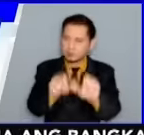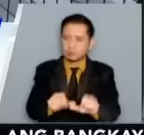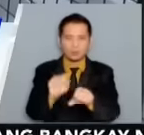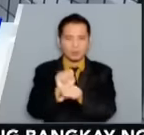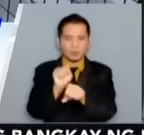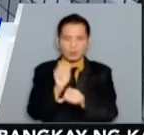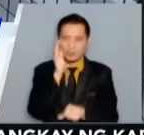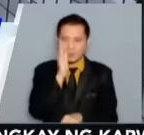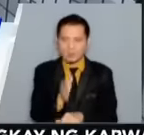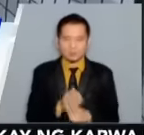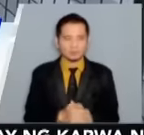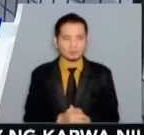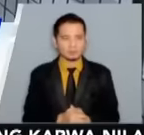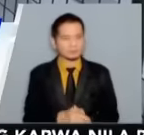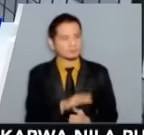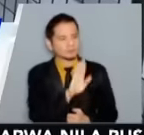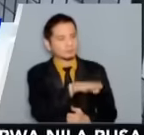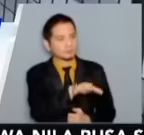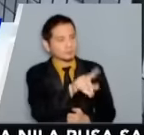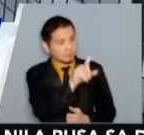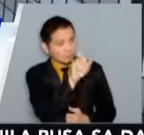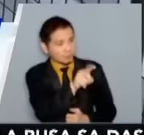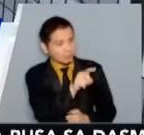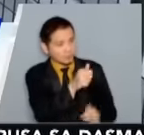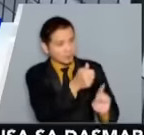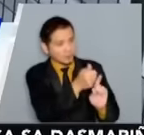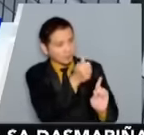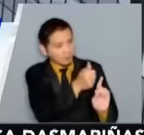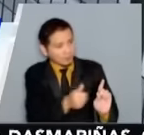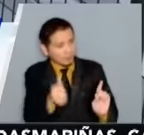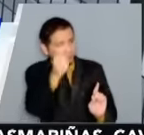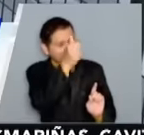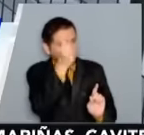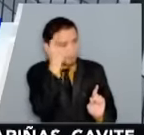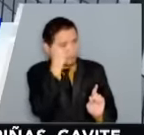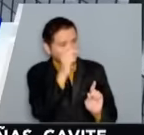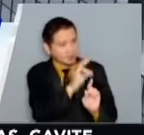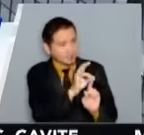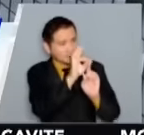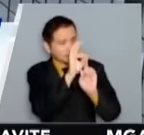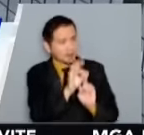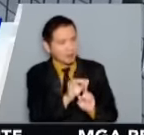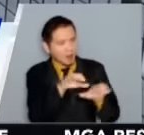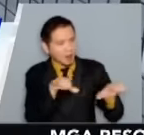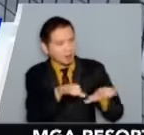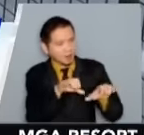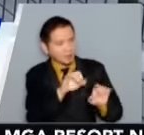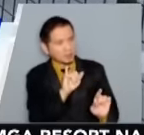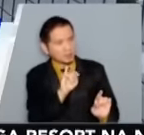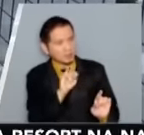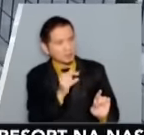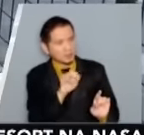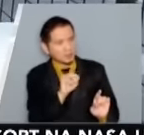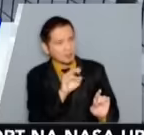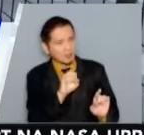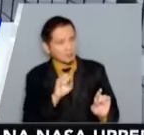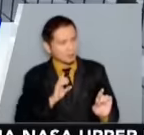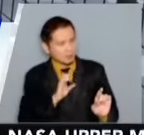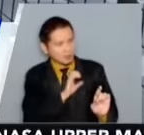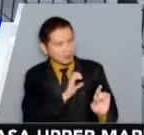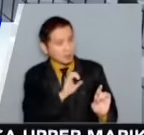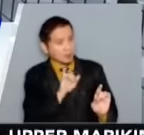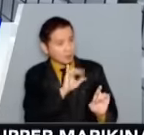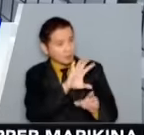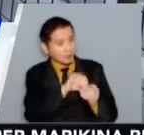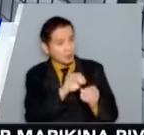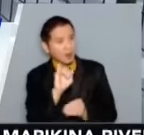hepe ng Special Action Intelligence Committee on Transportation, hindi na lang traffic, dati IACT po kasi. Ano